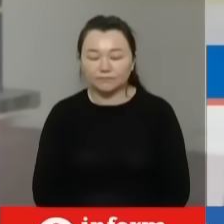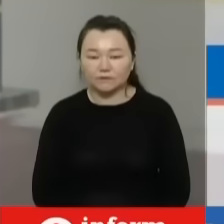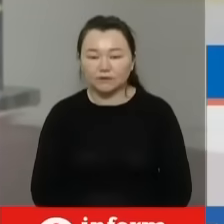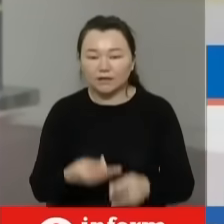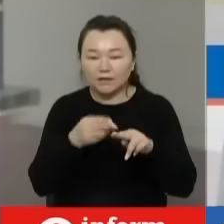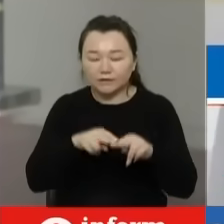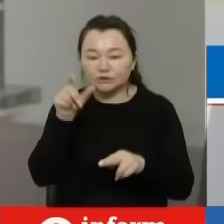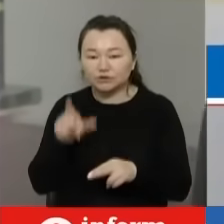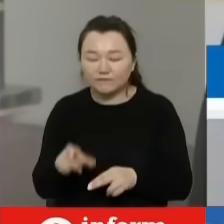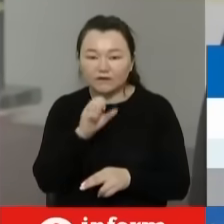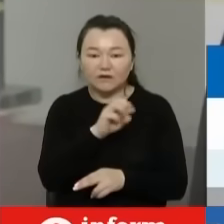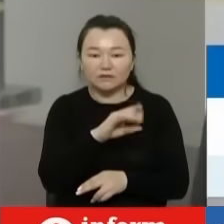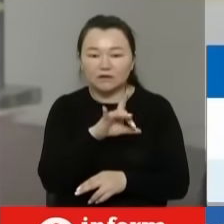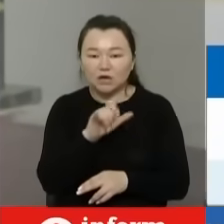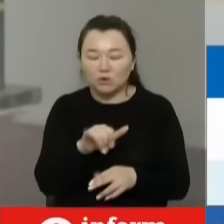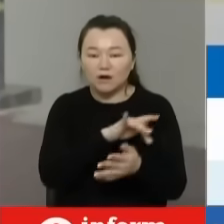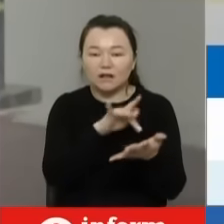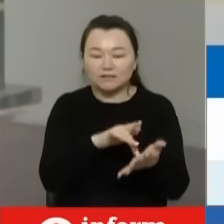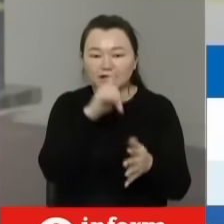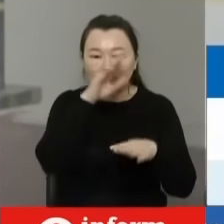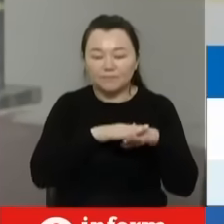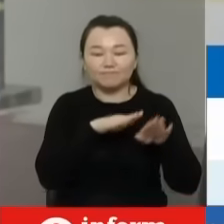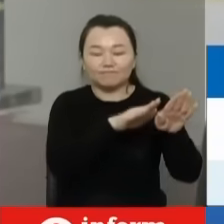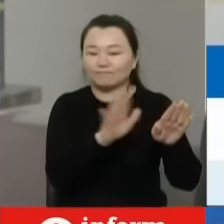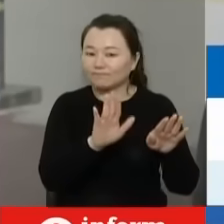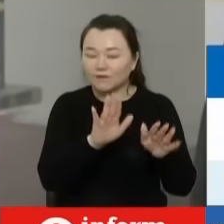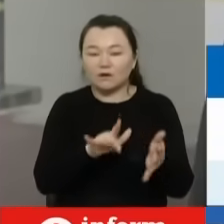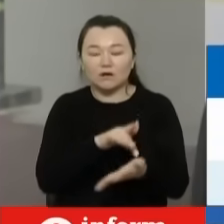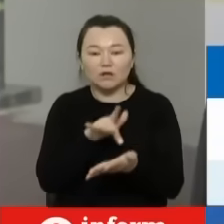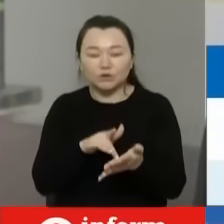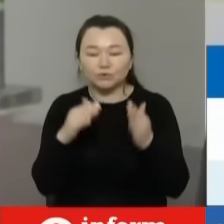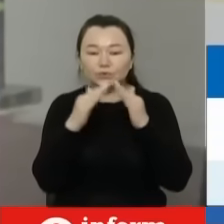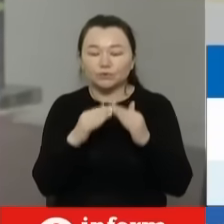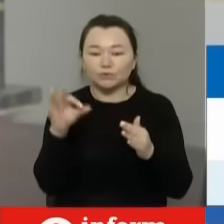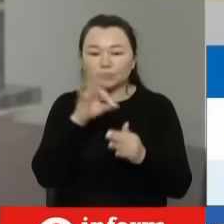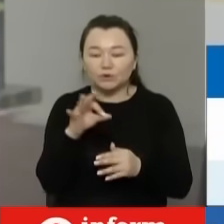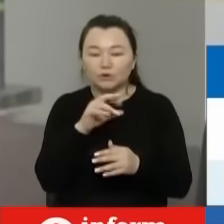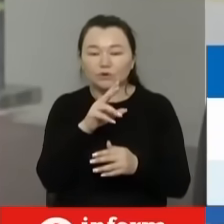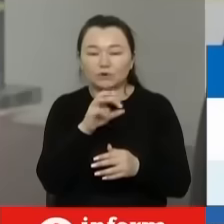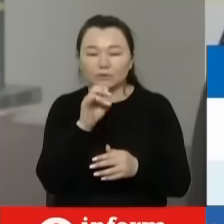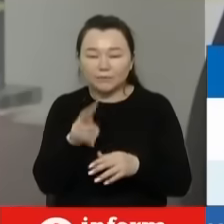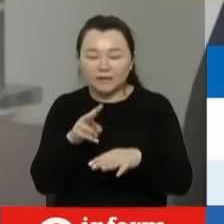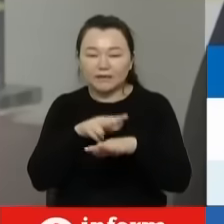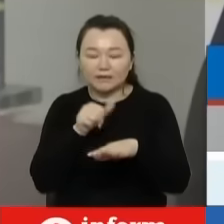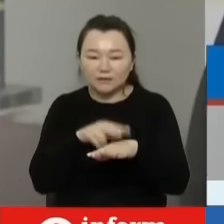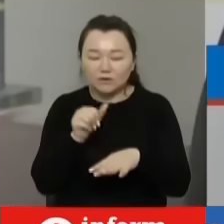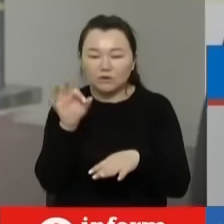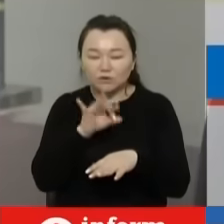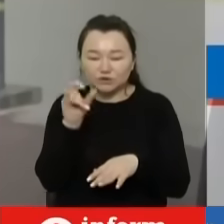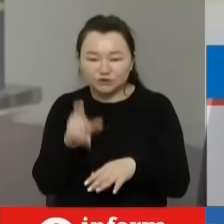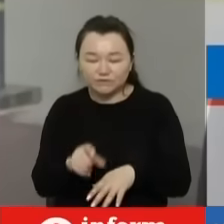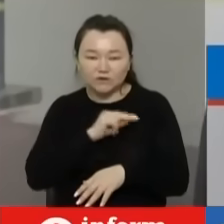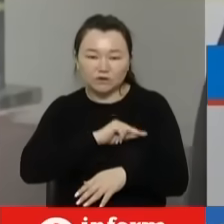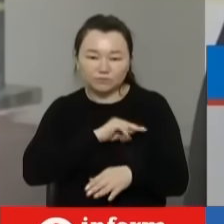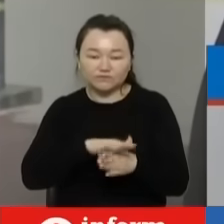Негізінде ол қызметкер Атырау қаласы әкімінің орынбасары емес, қалалық тұрғын үй коммуналдық шаруашылығы және тұрғын үй инспекциясы бөлімінің маманы ол